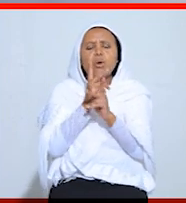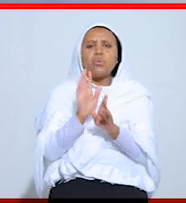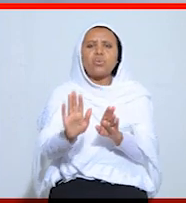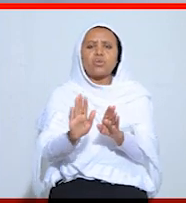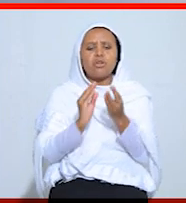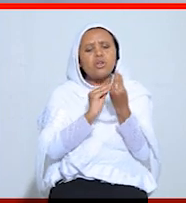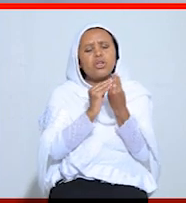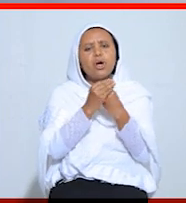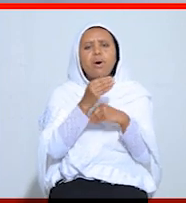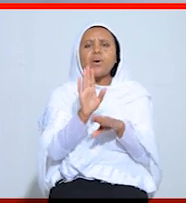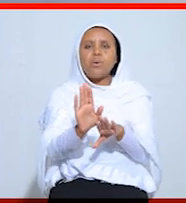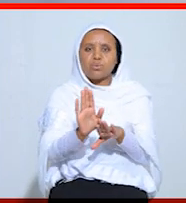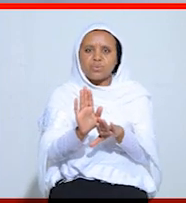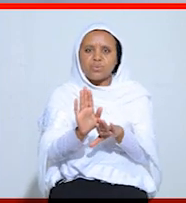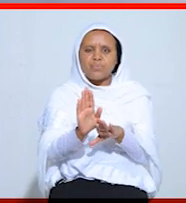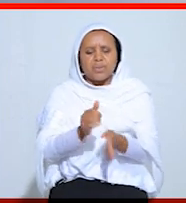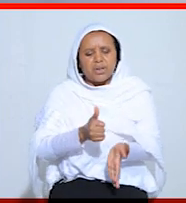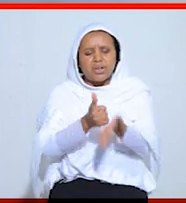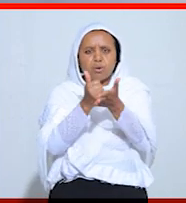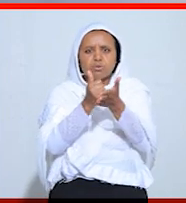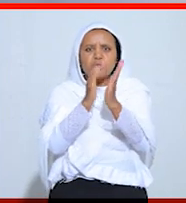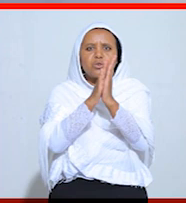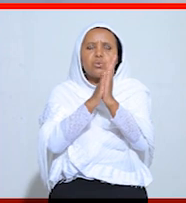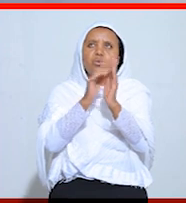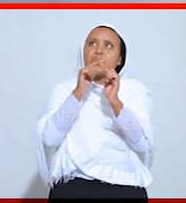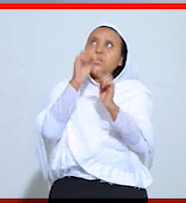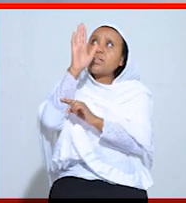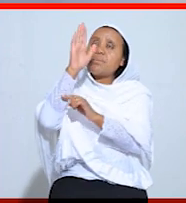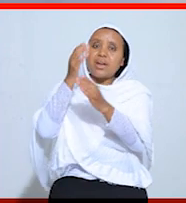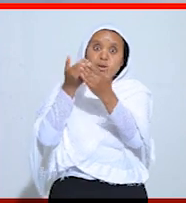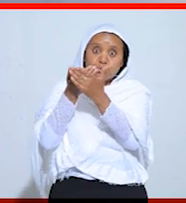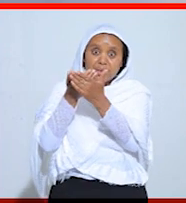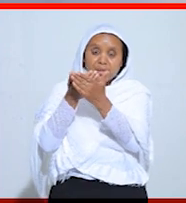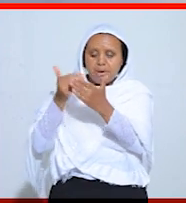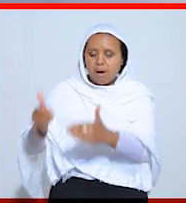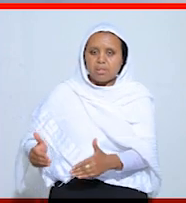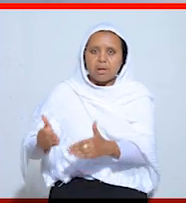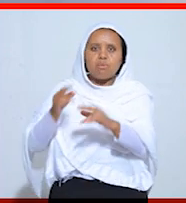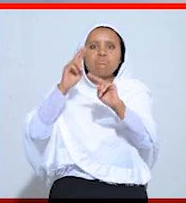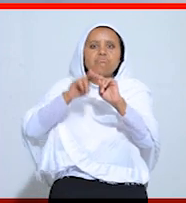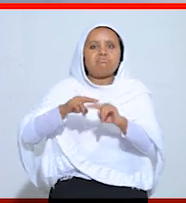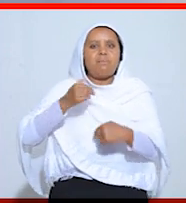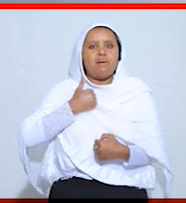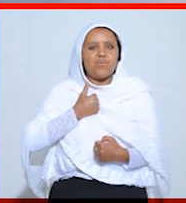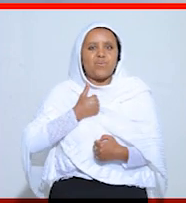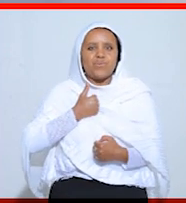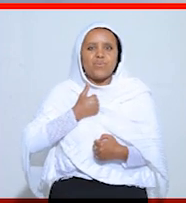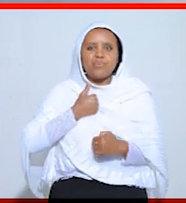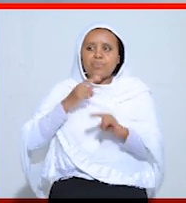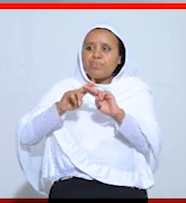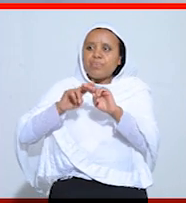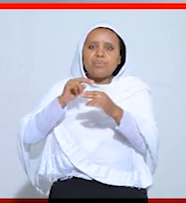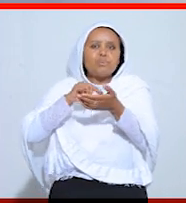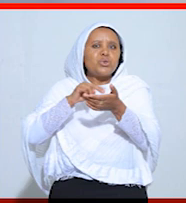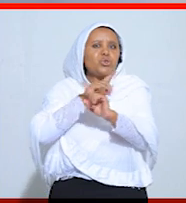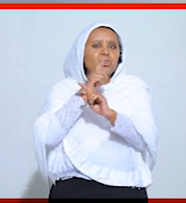ሊጠብቁት፣ ሊንከባከቡት፣ ሊረዱት፣ ጸሎቱን ወደ እግዚአብሔር ሊያደርሱለት በአጠገቡ ይሰፍራሉ አለ። መስፈር